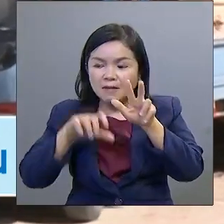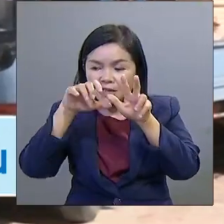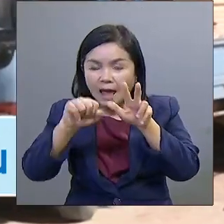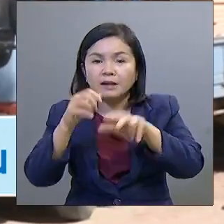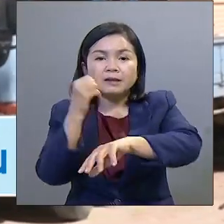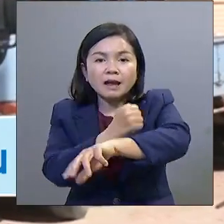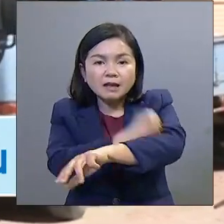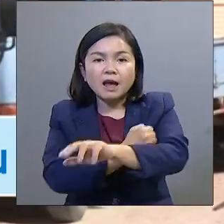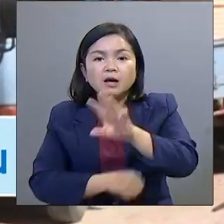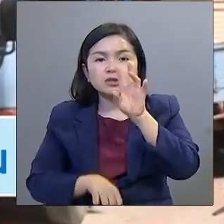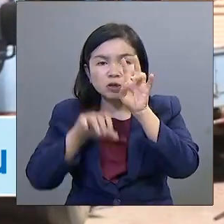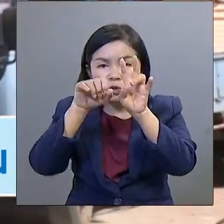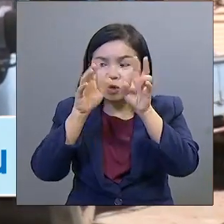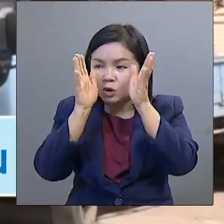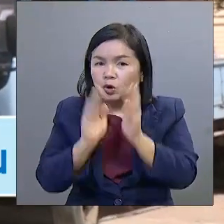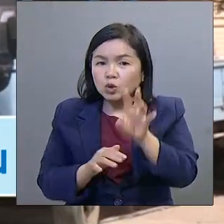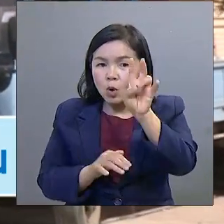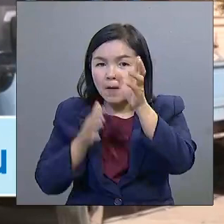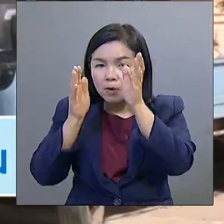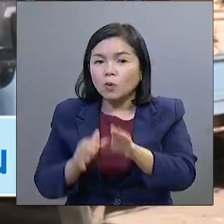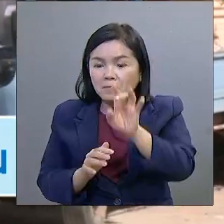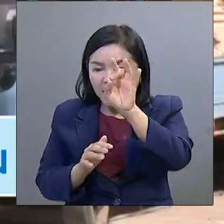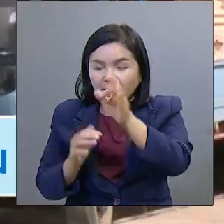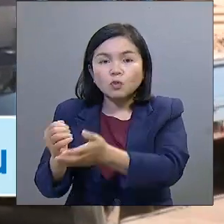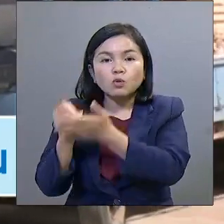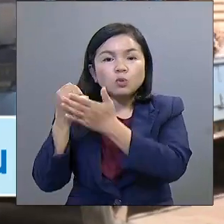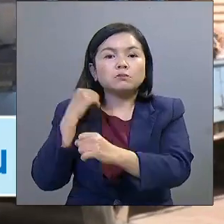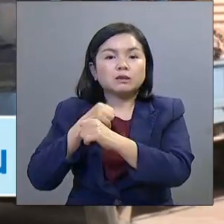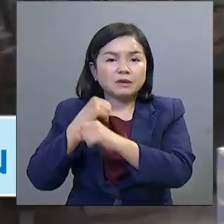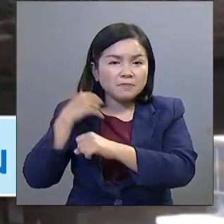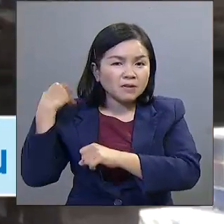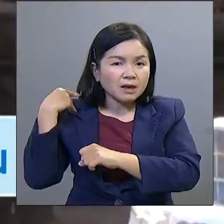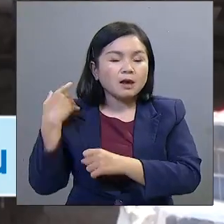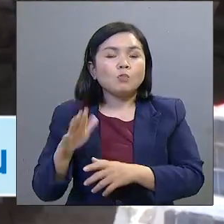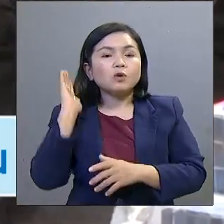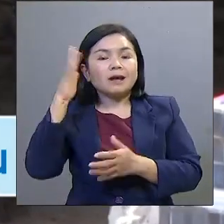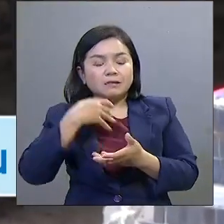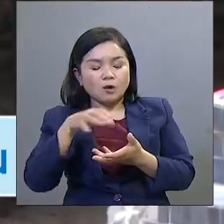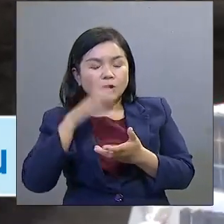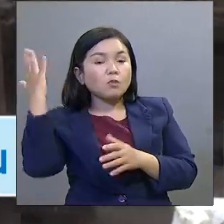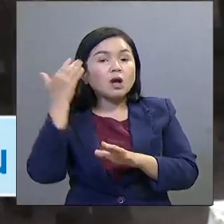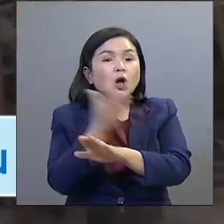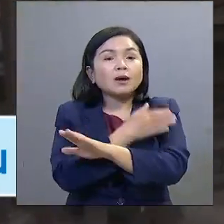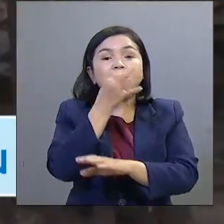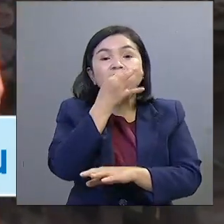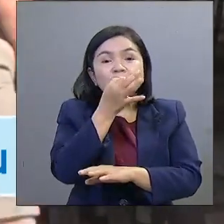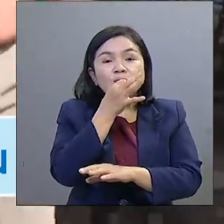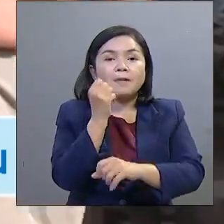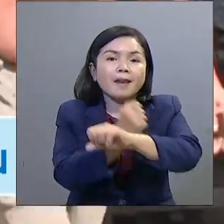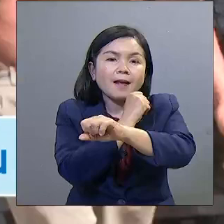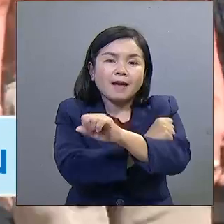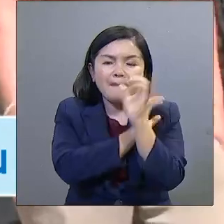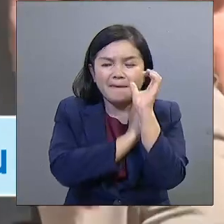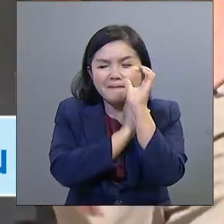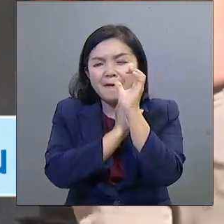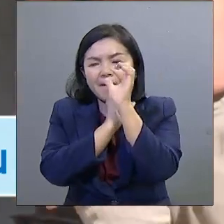แรงงานประมาณ 7-8 คนค่ะ ซึ่งที่มาการทำอาชีพดีดบ้านนี้คุณแก้วเล่าให้ฟังนะคะว่าแต่ก่อนเนี่ยมีอาชีพรับจ้างเป็นกรรมกรก่อสร้างหรือค